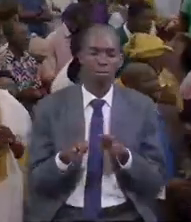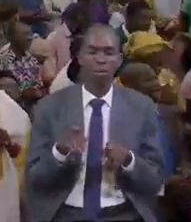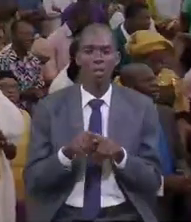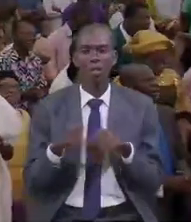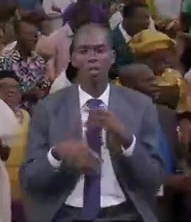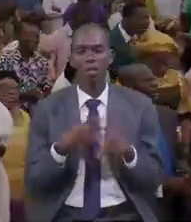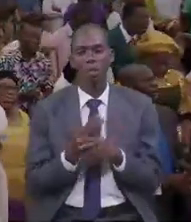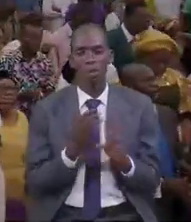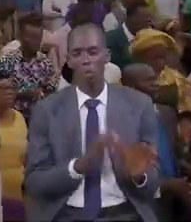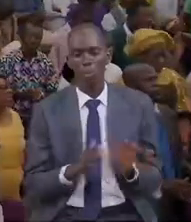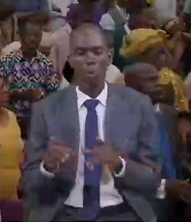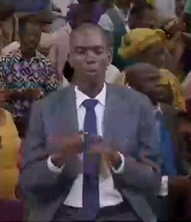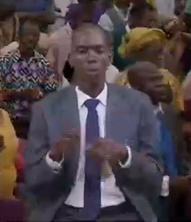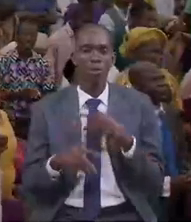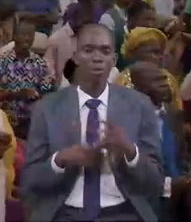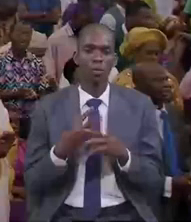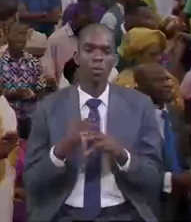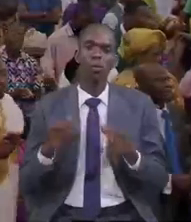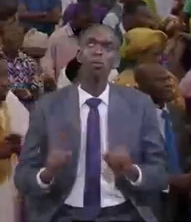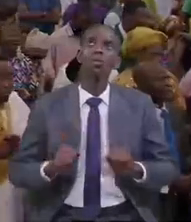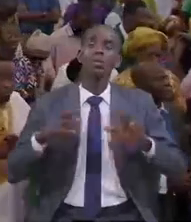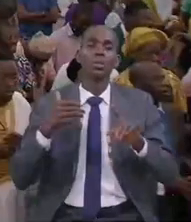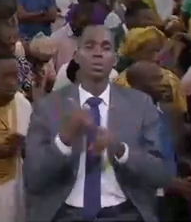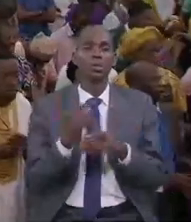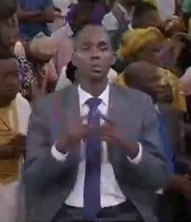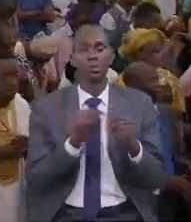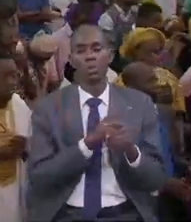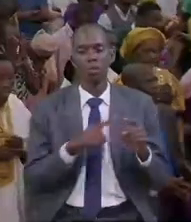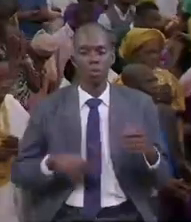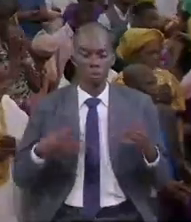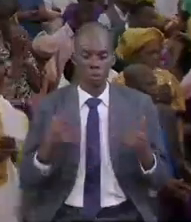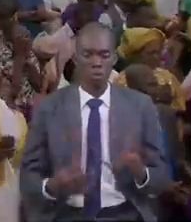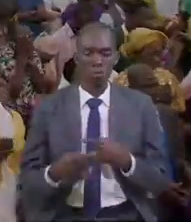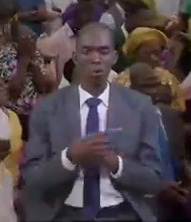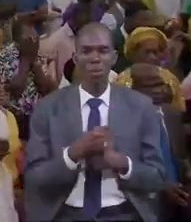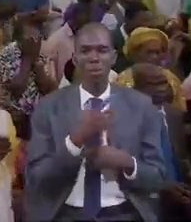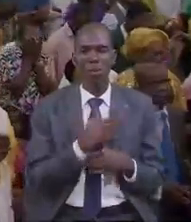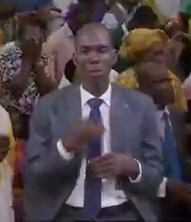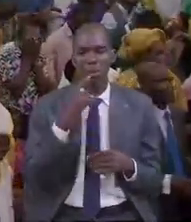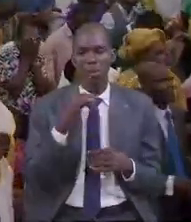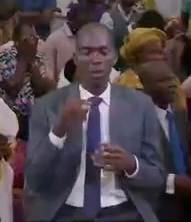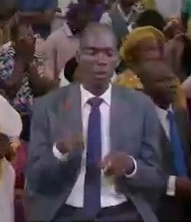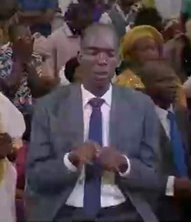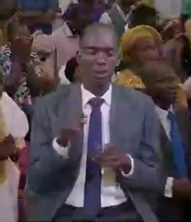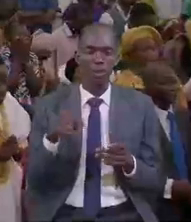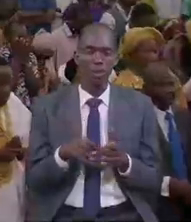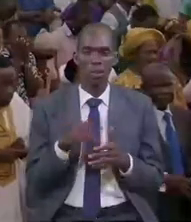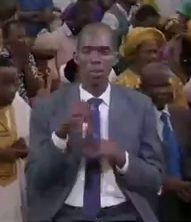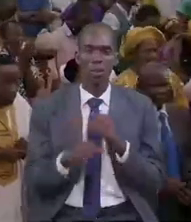monde. Dépose cela sur l'autel ce matin, disant, Seigneur, comme cette année s'écoule,